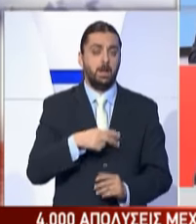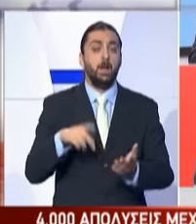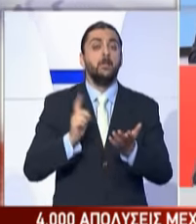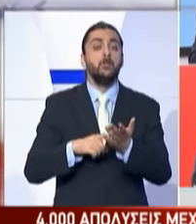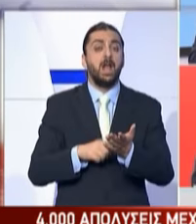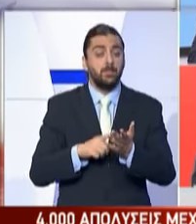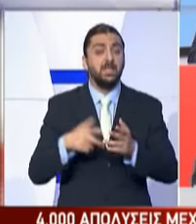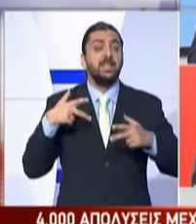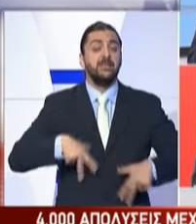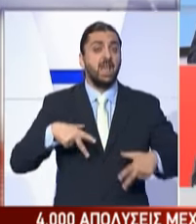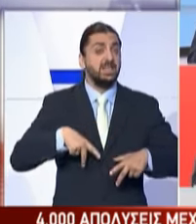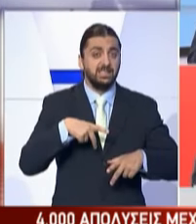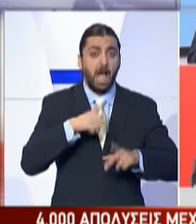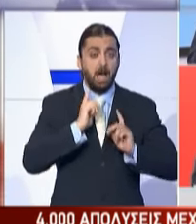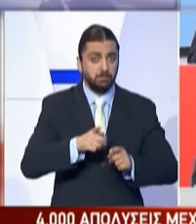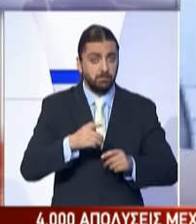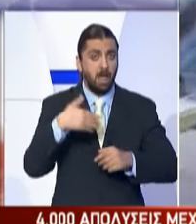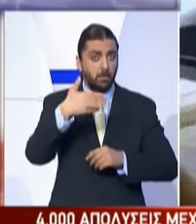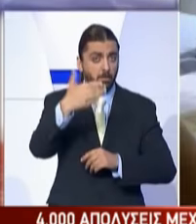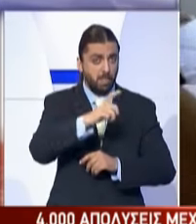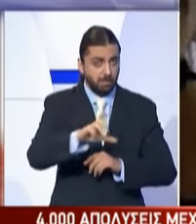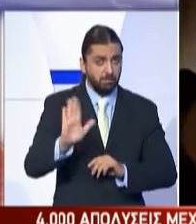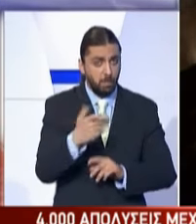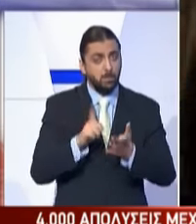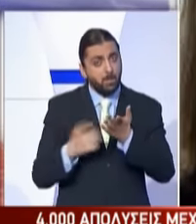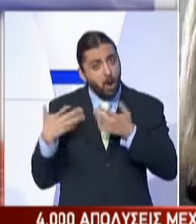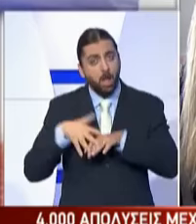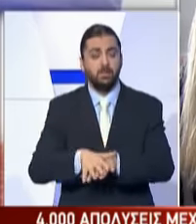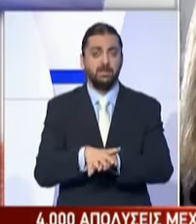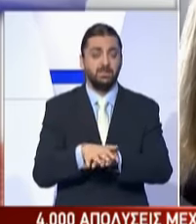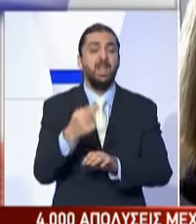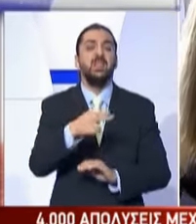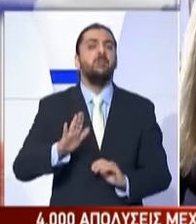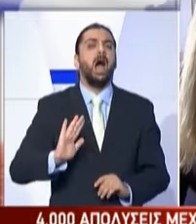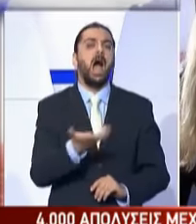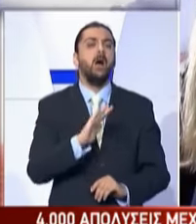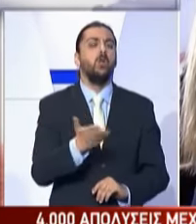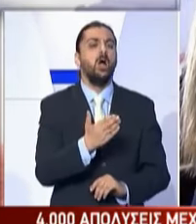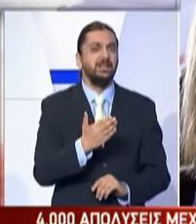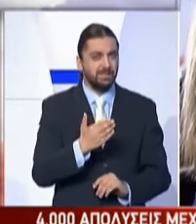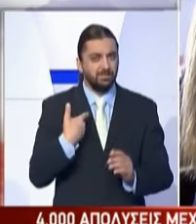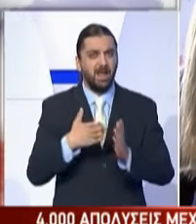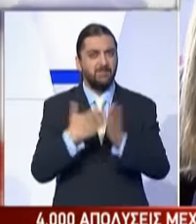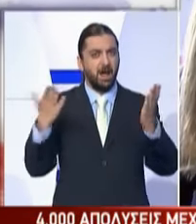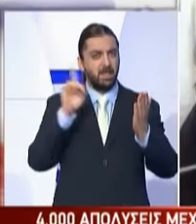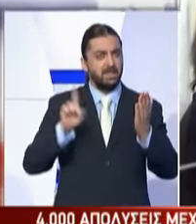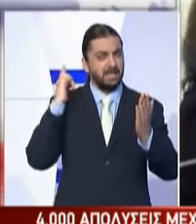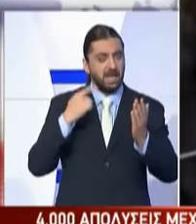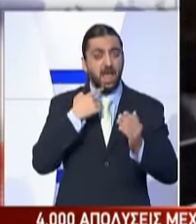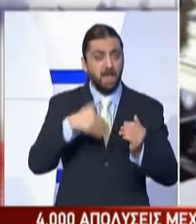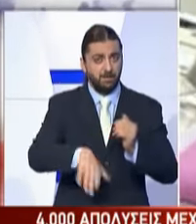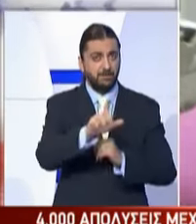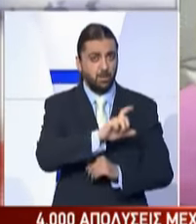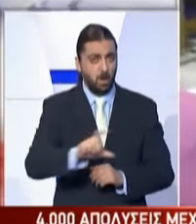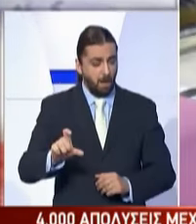που έχει σήμερα η κυβέρνηση για απολύσεις στο επόμενο διάστημα. Σε ό,τι αφορά τις απολύσεις, σύμφωνα με τα δημοσιεύματα του τύπου της Κυριακής, εντός της εβδομάδας